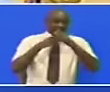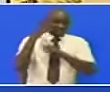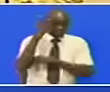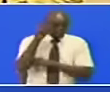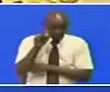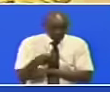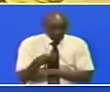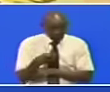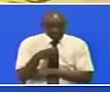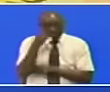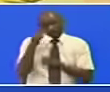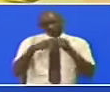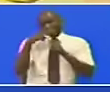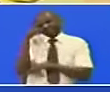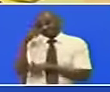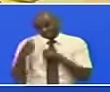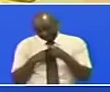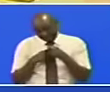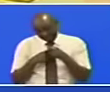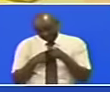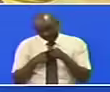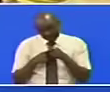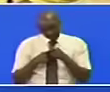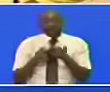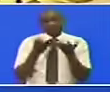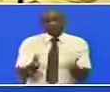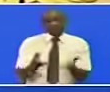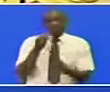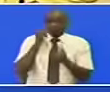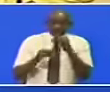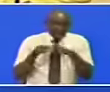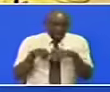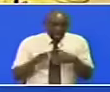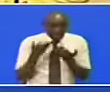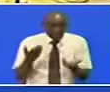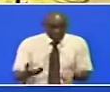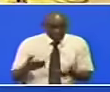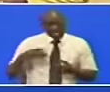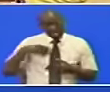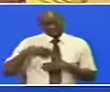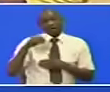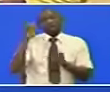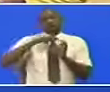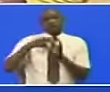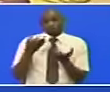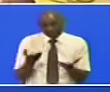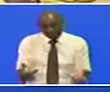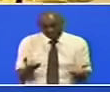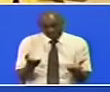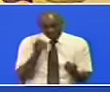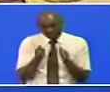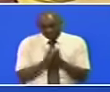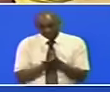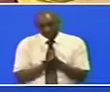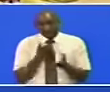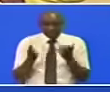404,092 kisha 576. Kisha kumekuwa pia na wale ambao wataweza kujiunga na wale